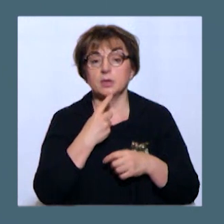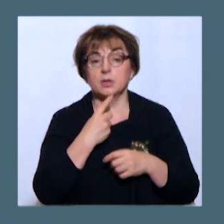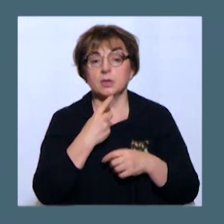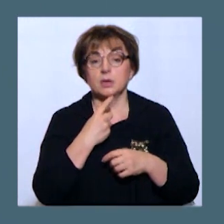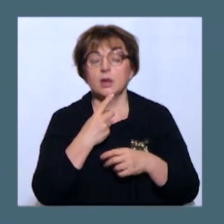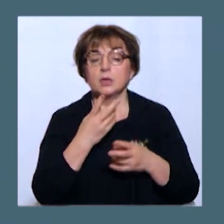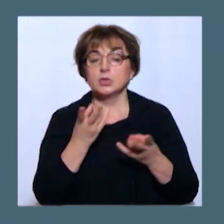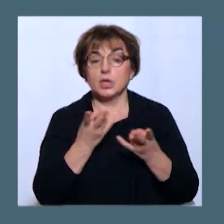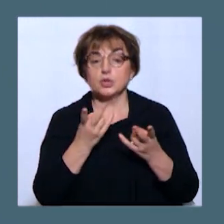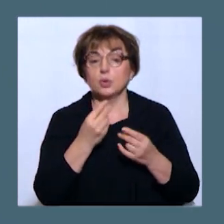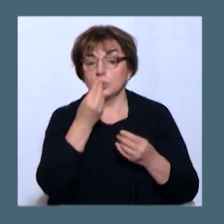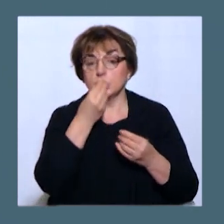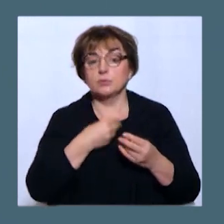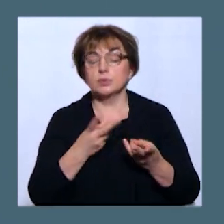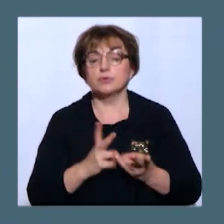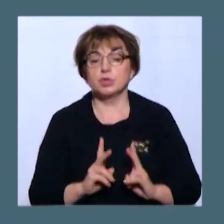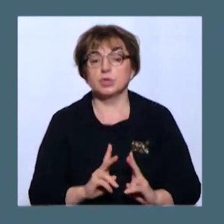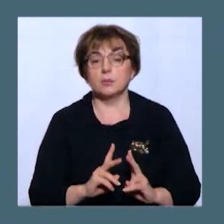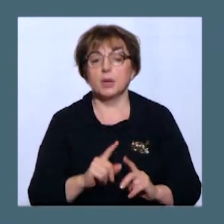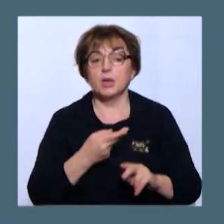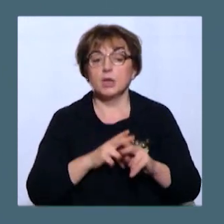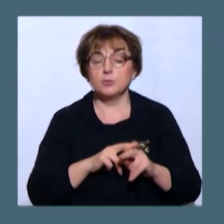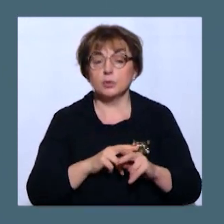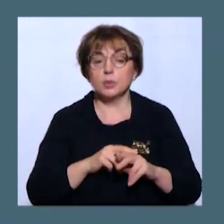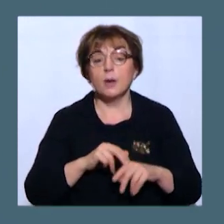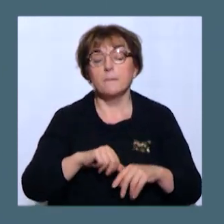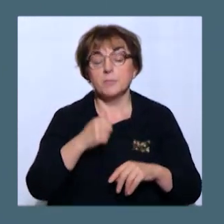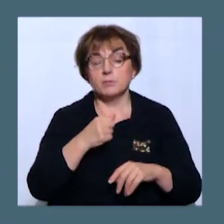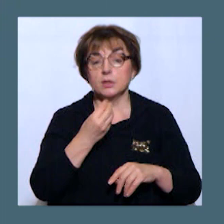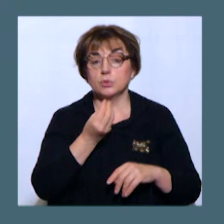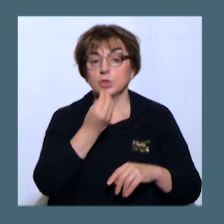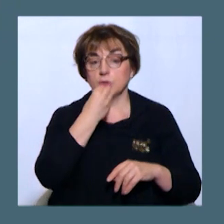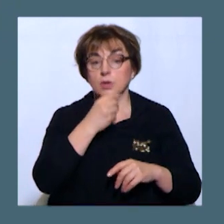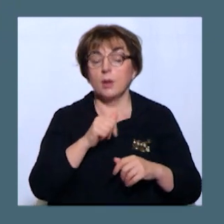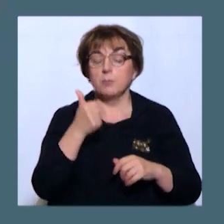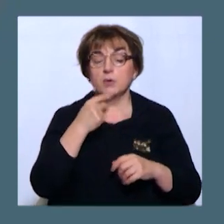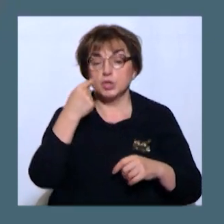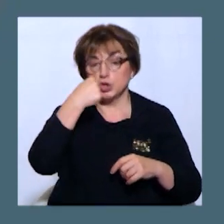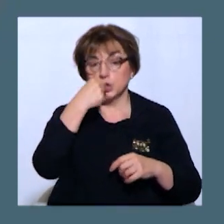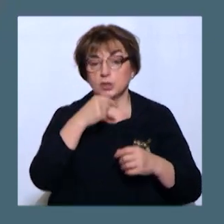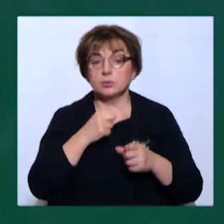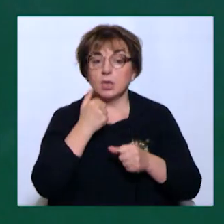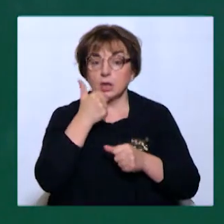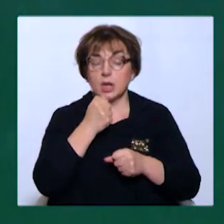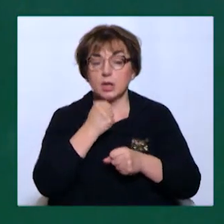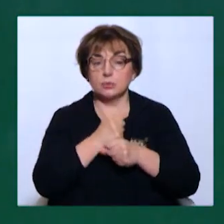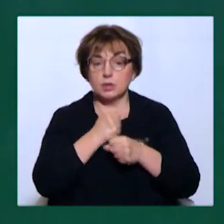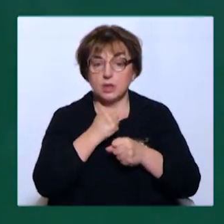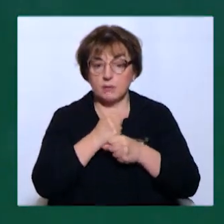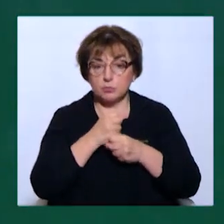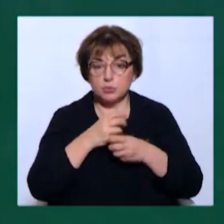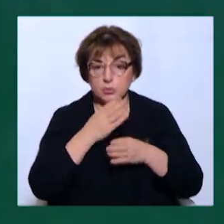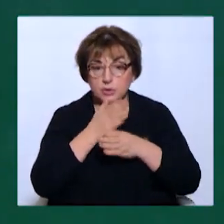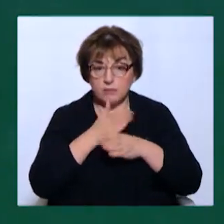კბილების არსებობა? იმიტომ რომ საკვები ჯერ მექანიკურად კარგად უნდა დამუშავდეს, რომ მისი მონელების პროცესი